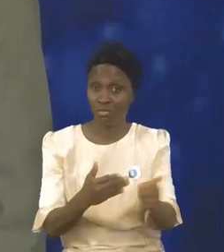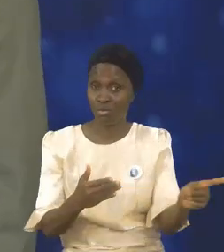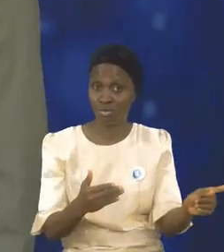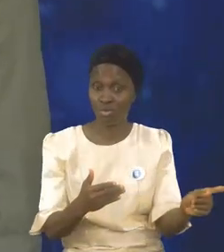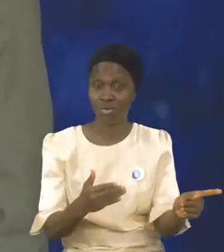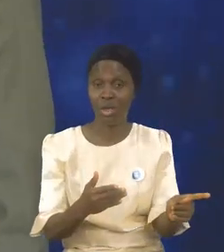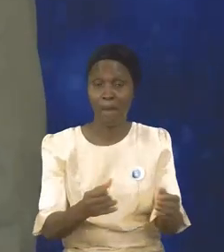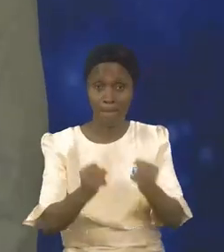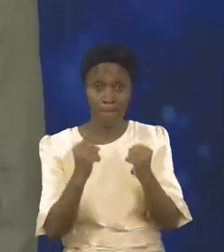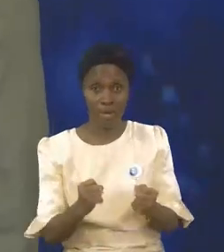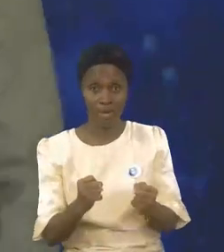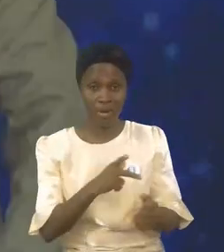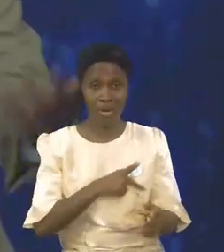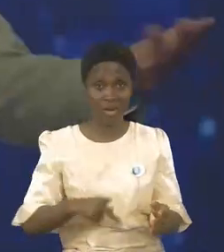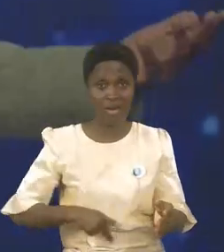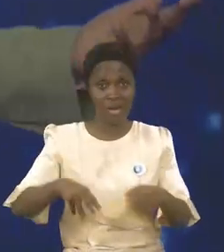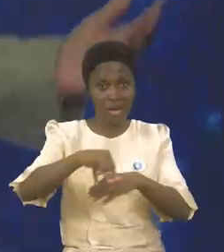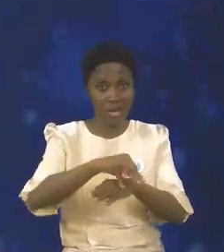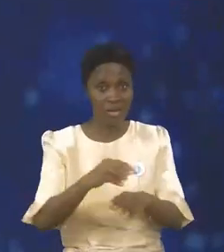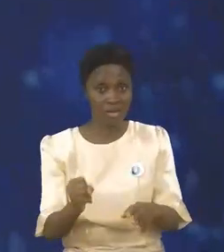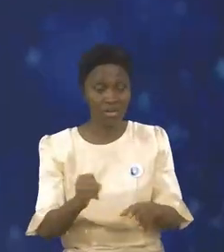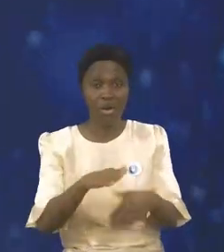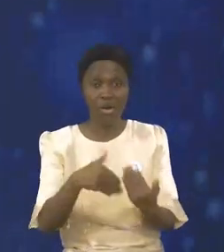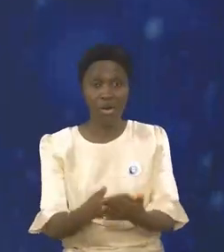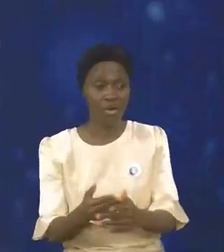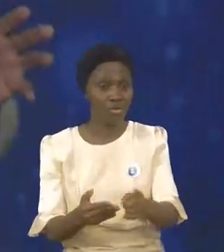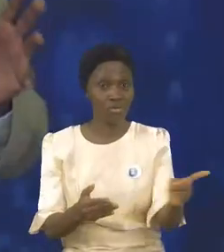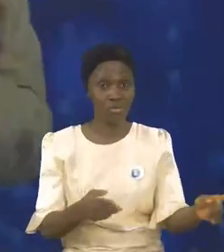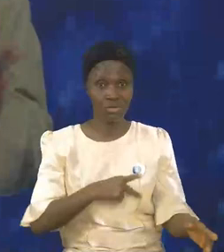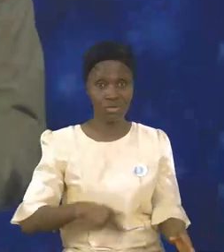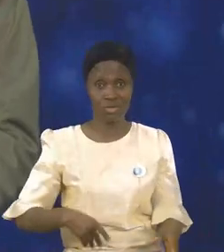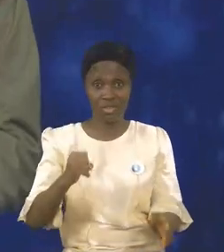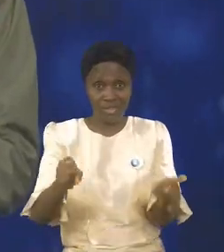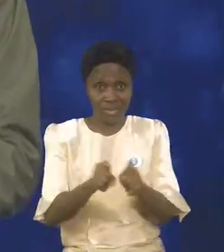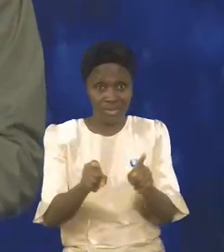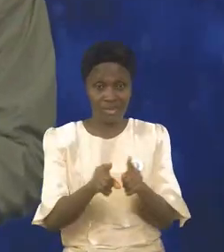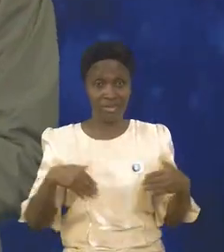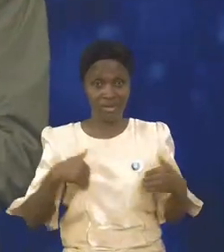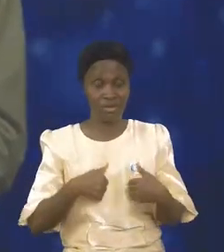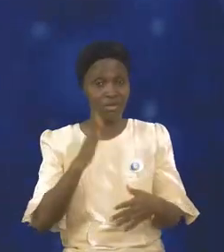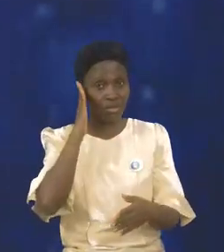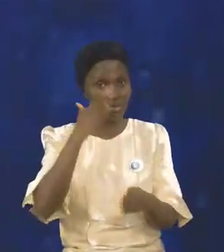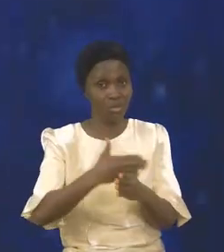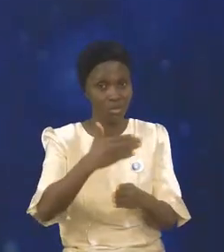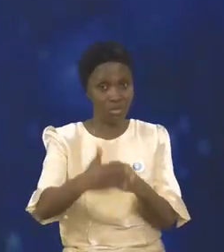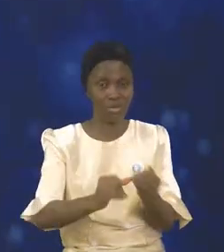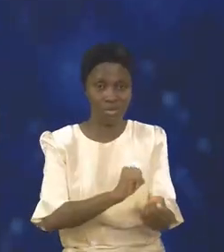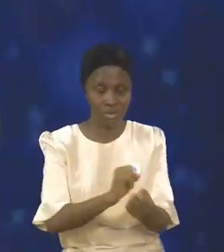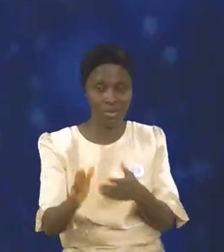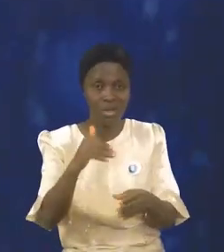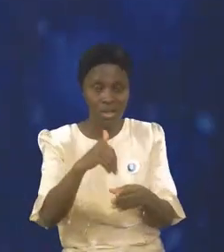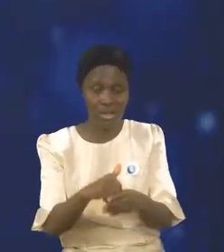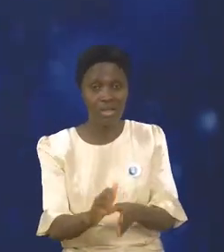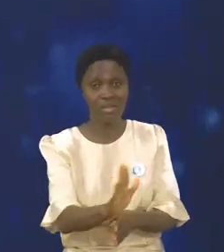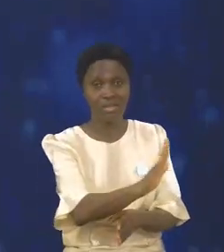ils périront par leur propre corruption. Tous ces pouvoirs, tous ces empereurs, tous ces rois,